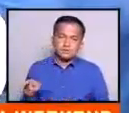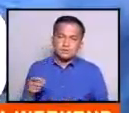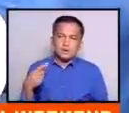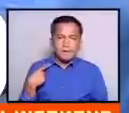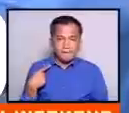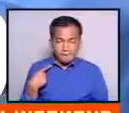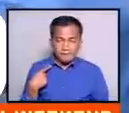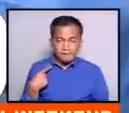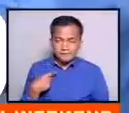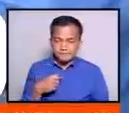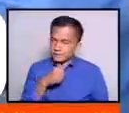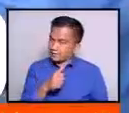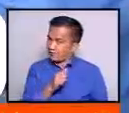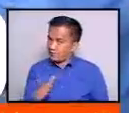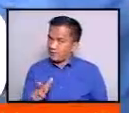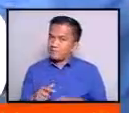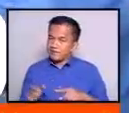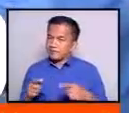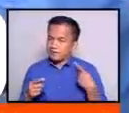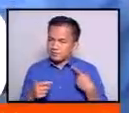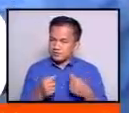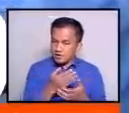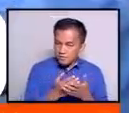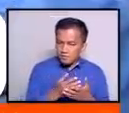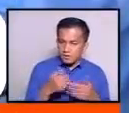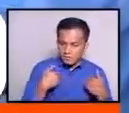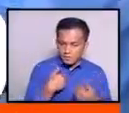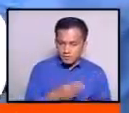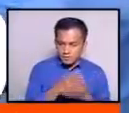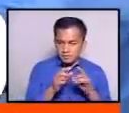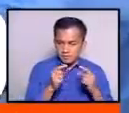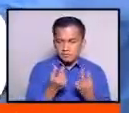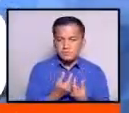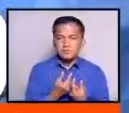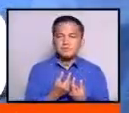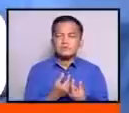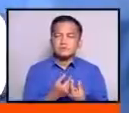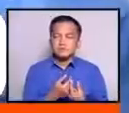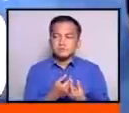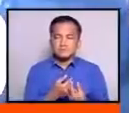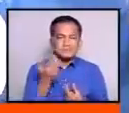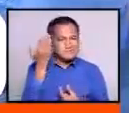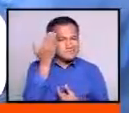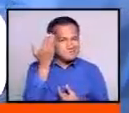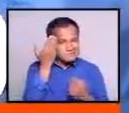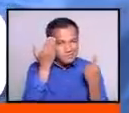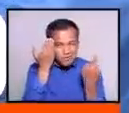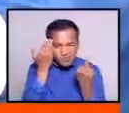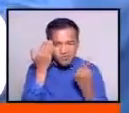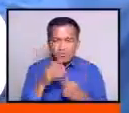this, hindi ko nila lahat, pero there are this animal welfare groups na nagpapanggap